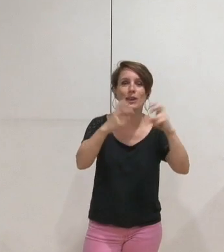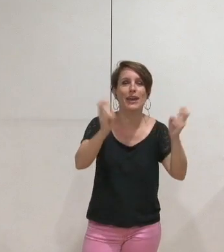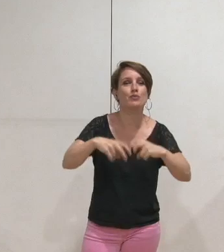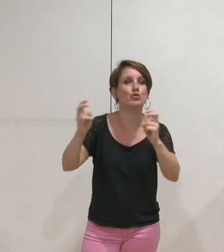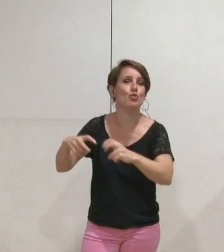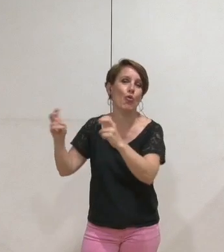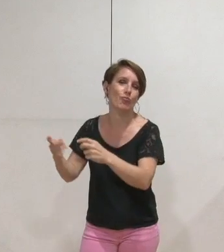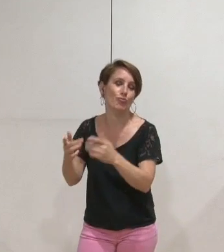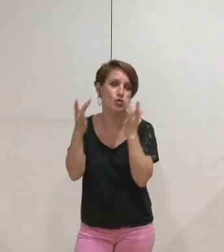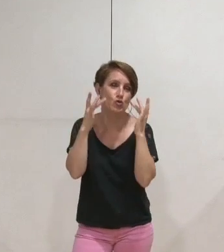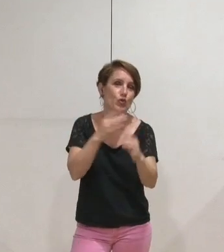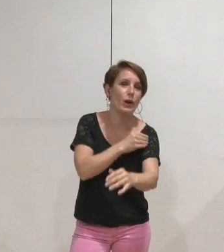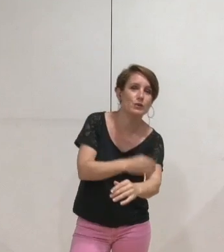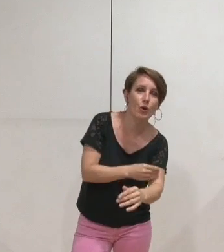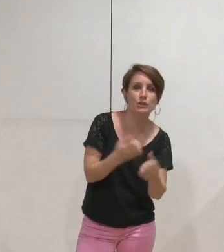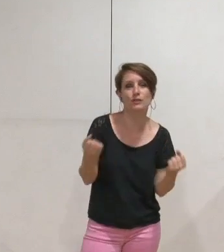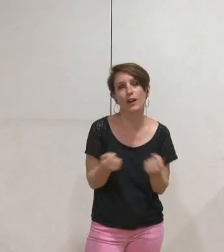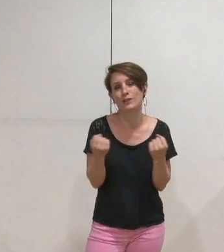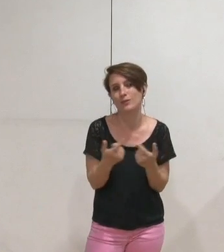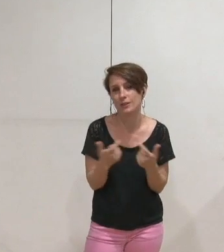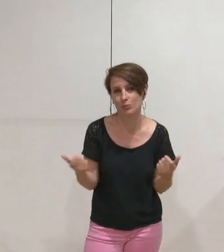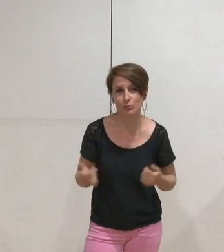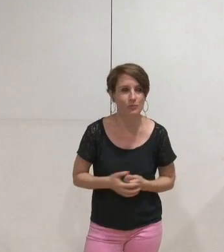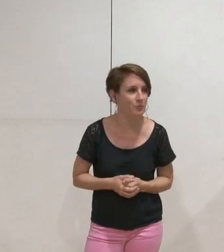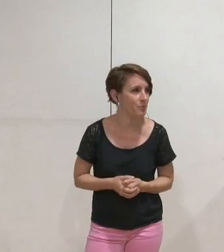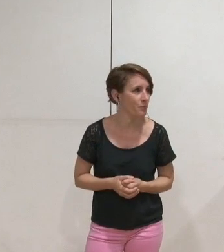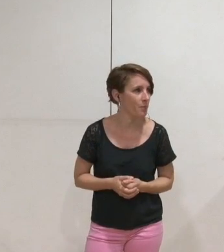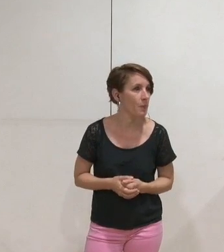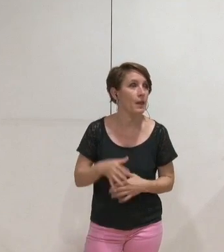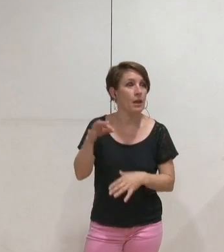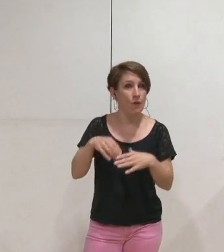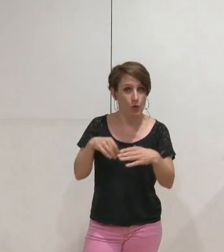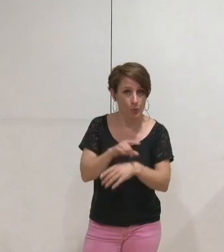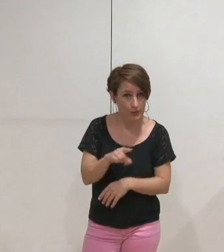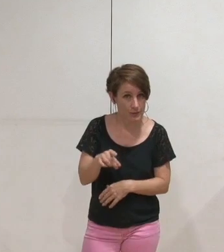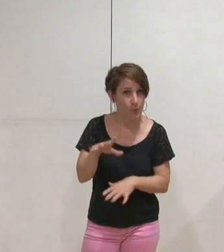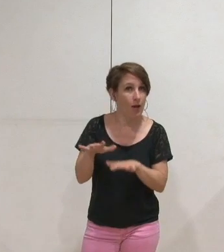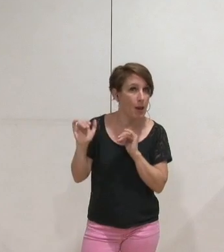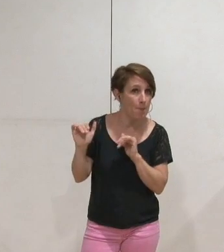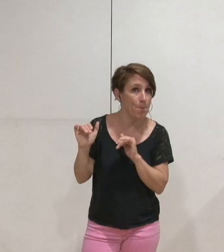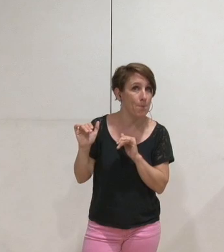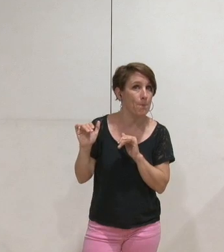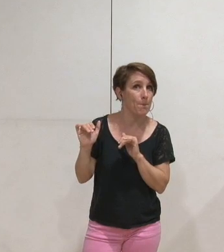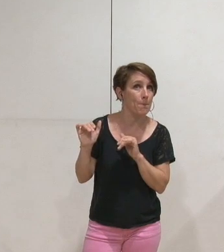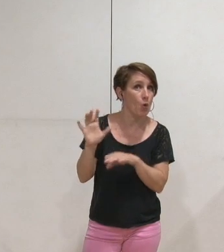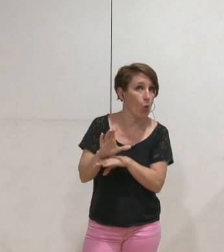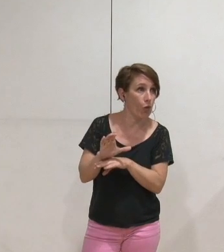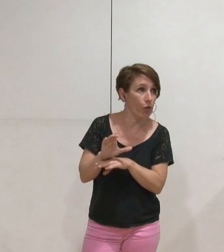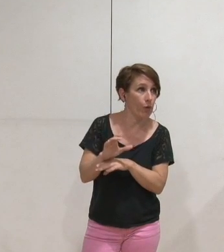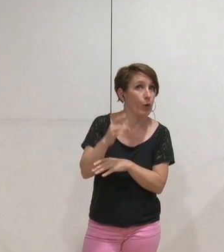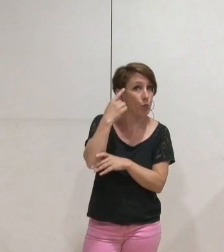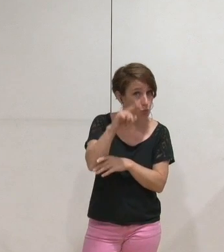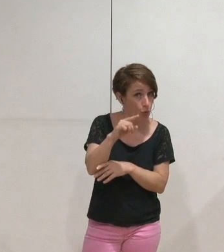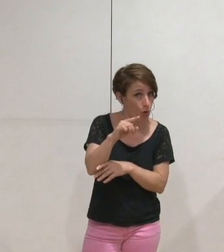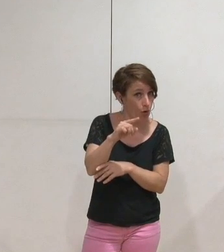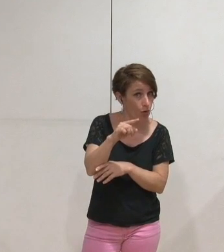diverses culturelles sportives ou d'activités qui ne prend pas part au vote qui s'abstient qui vote contre qui